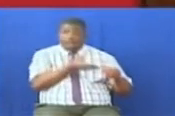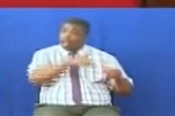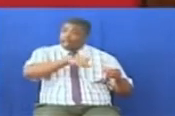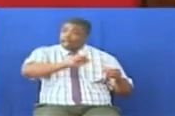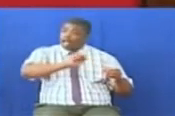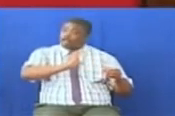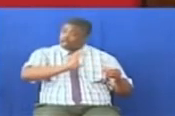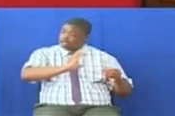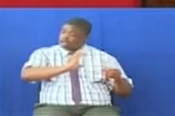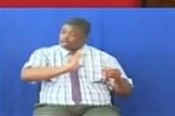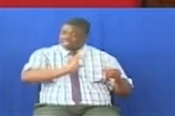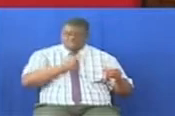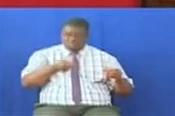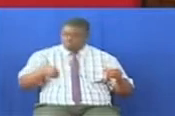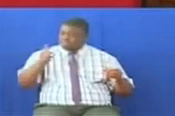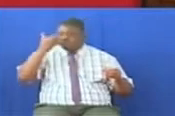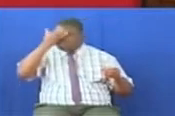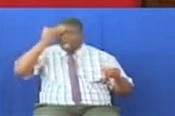kuwafanya wajisahau.